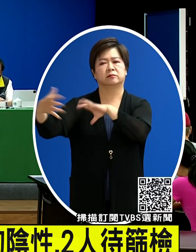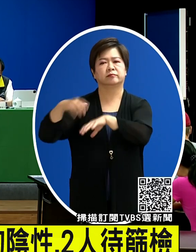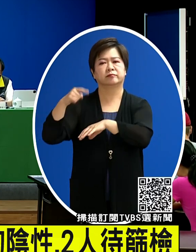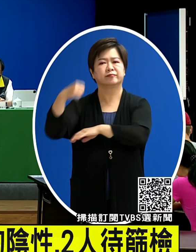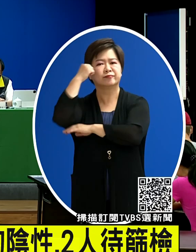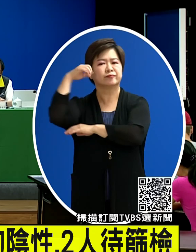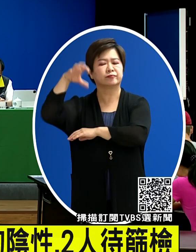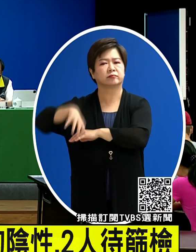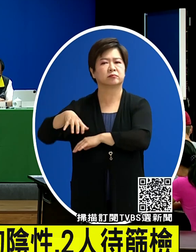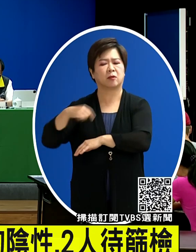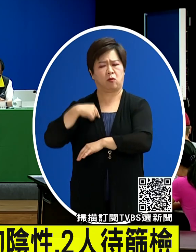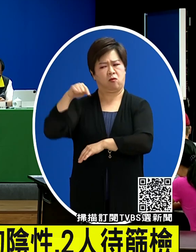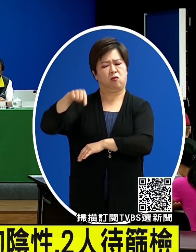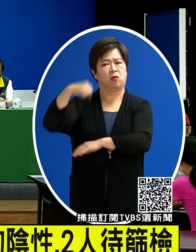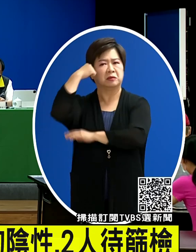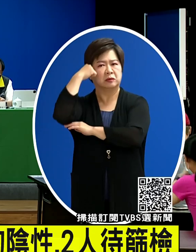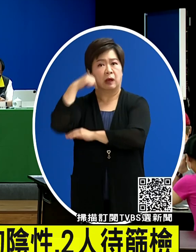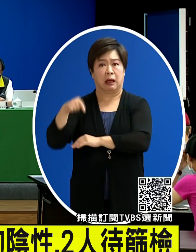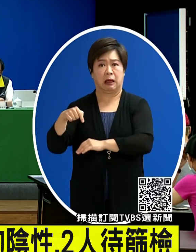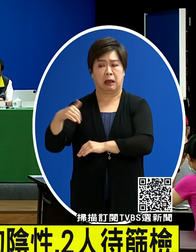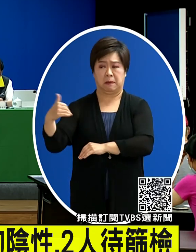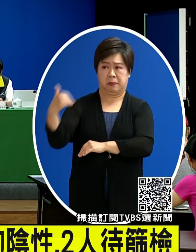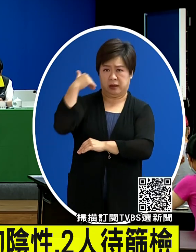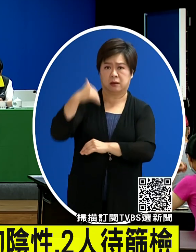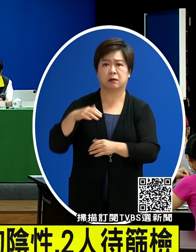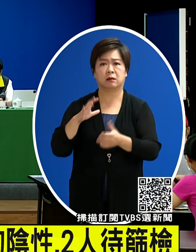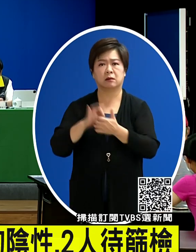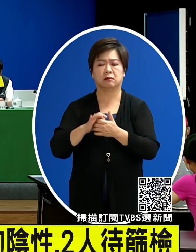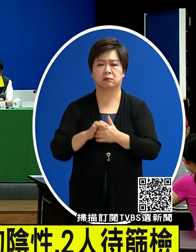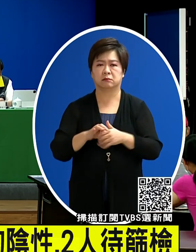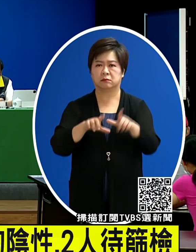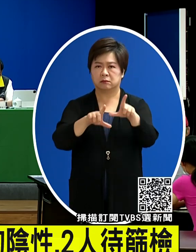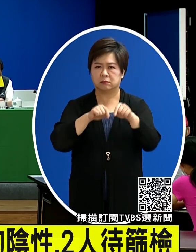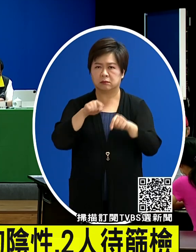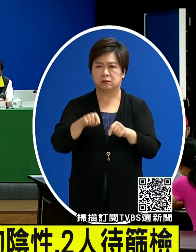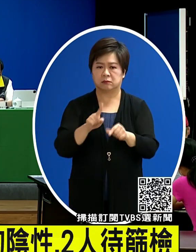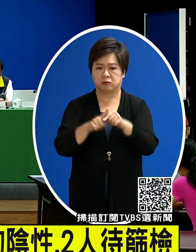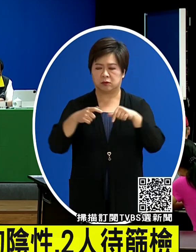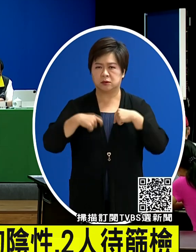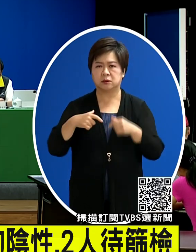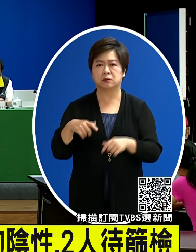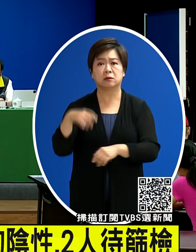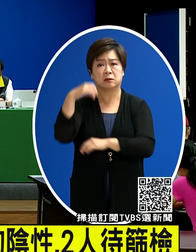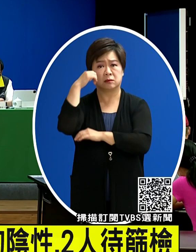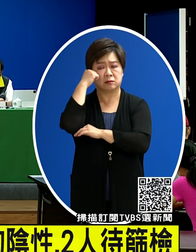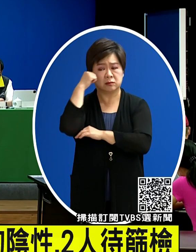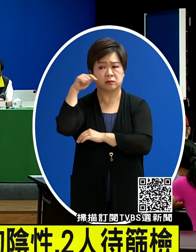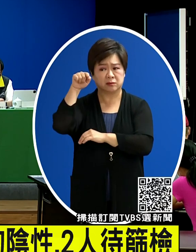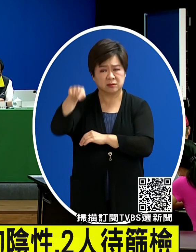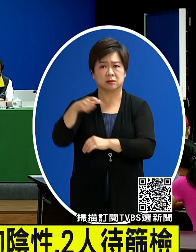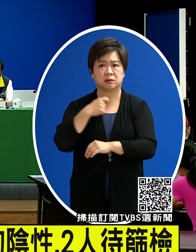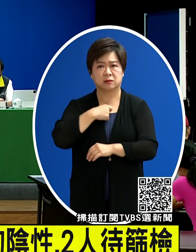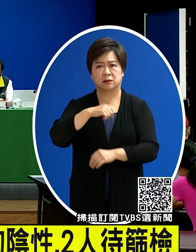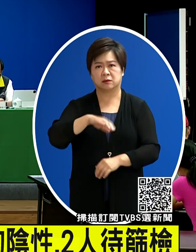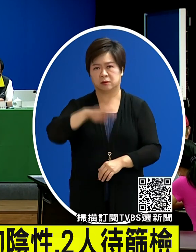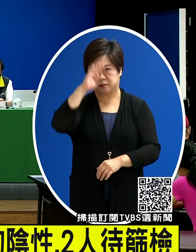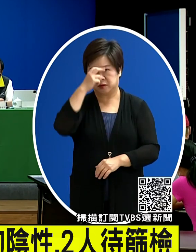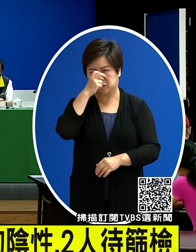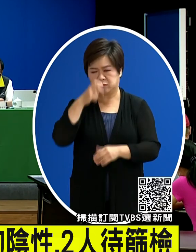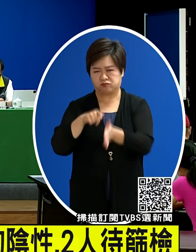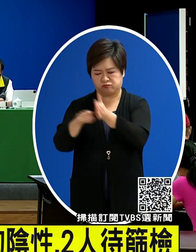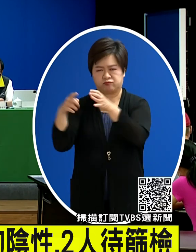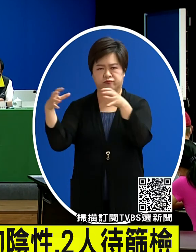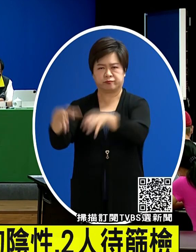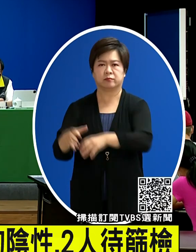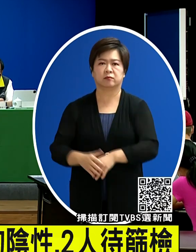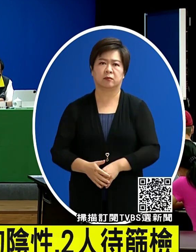但是因为被拒绝，因为理由是要依指挥中心的规定，只限符合居检的组员可以入住，但是像这样的组员，他们